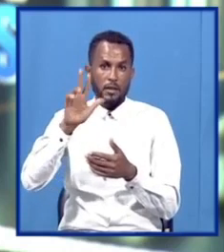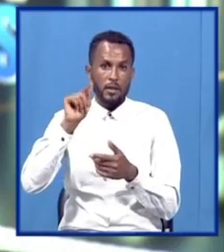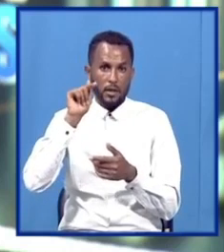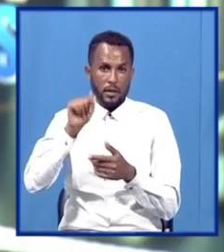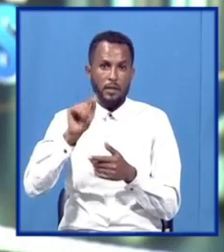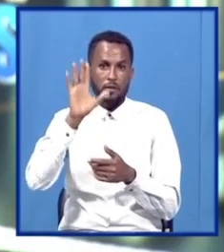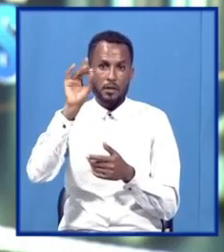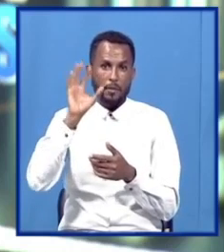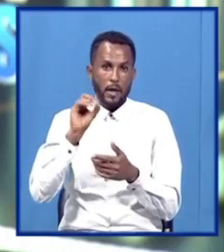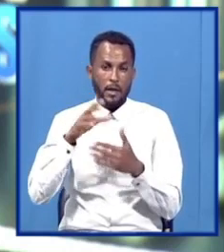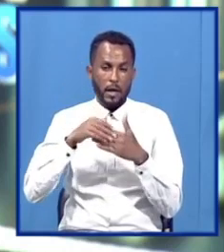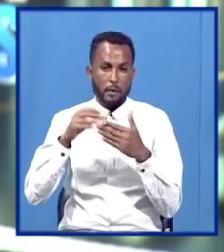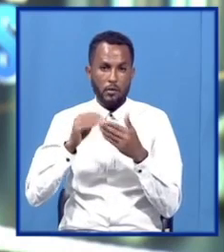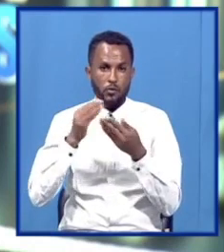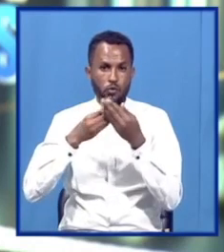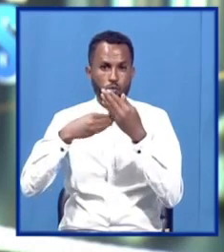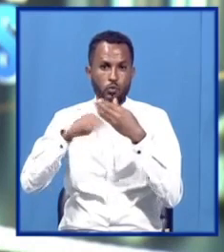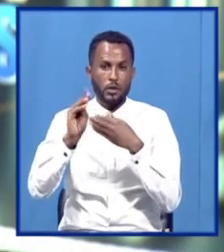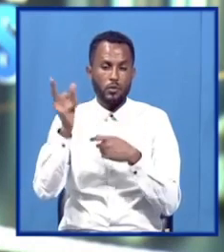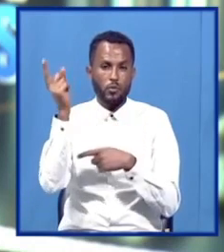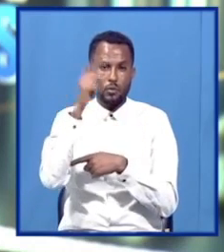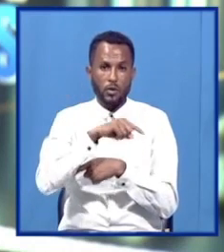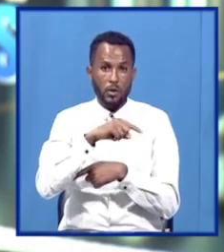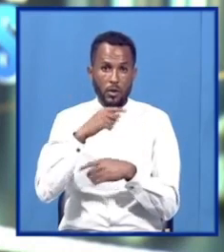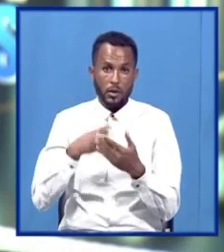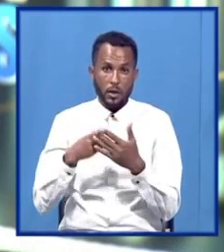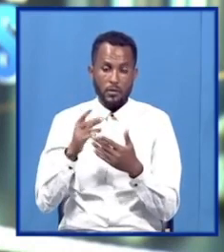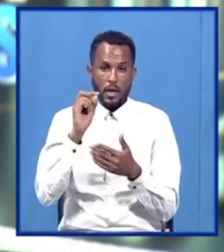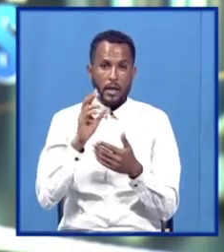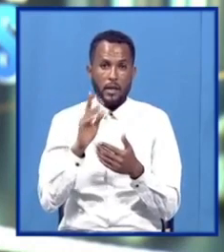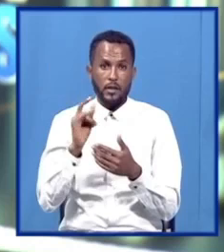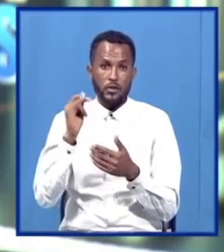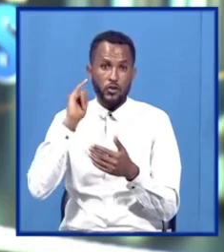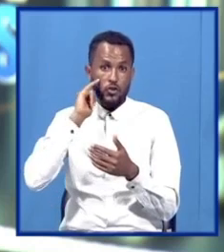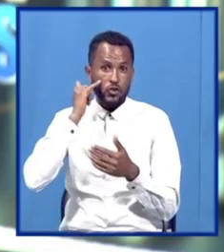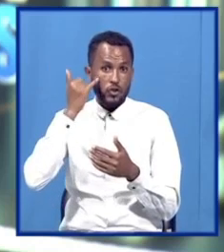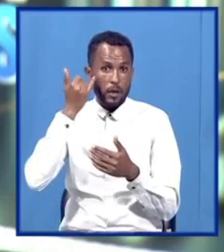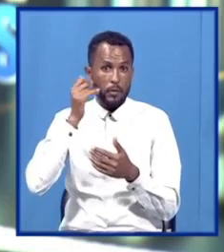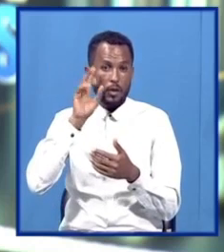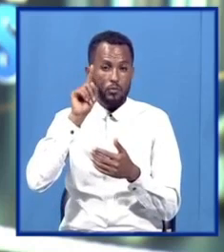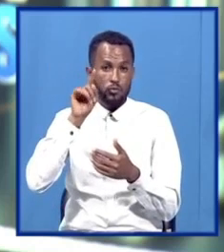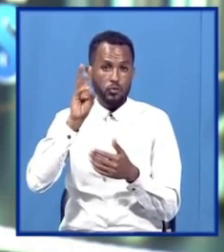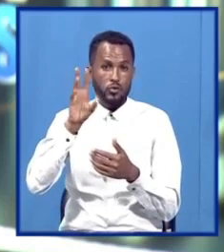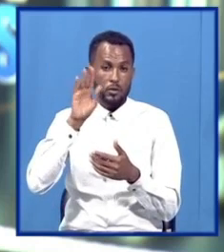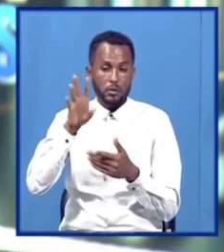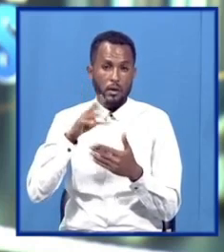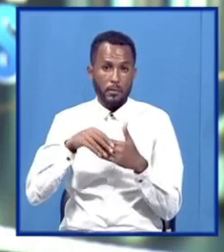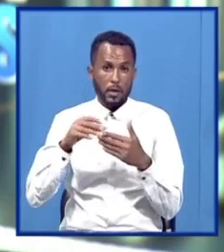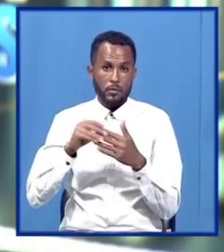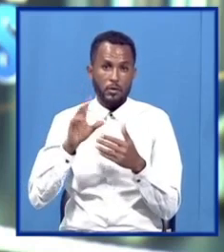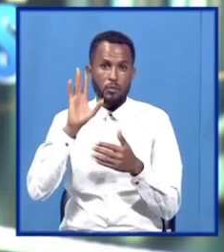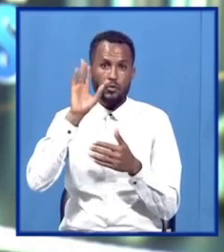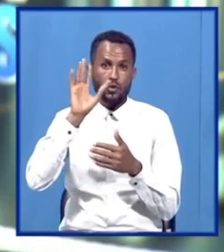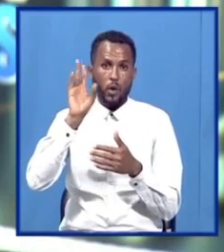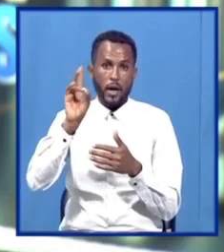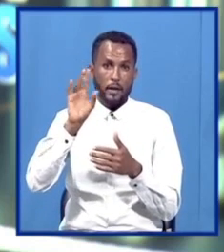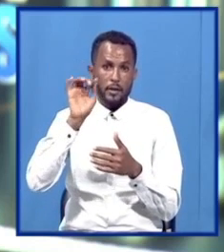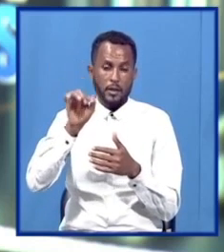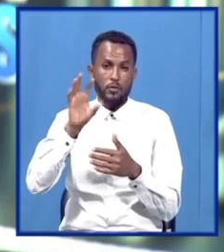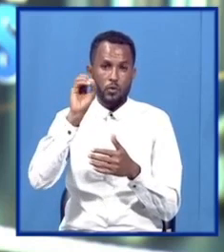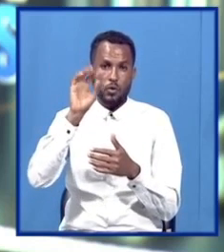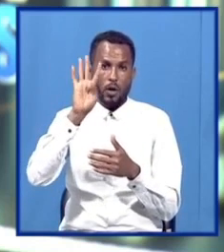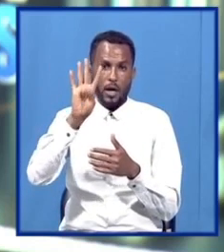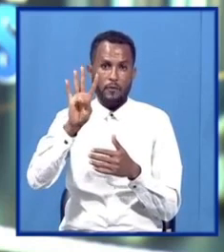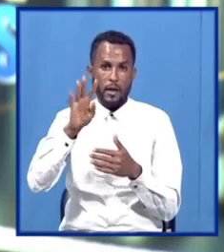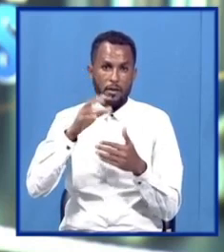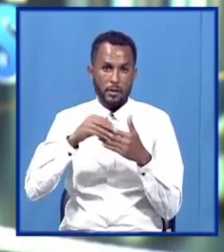173.80 بر كشوت وعليم كمون حد ين جابان بشدشن تتيسع بر تعديقو بشوعتن تر 04